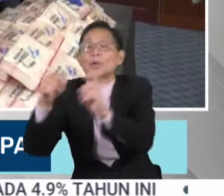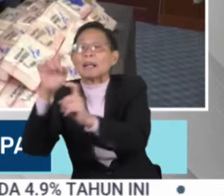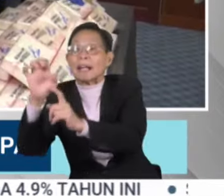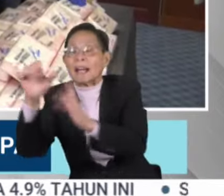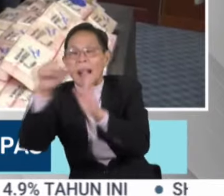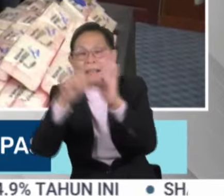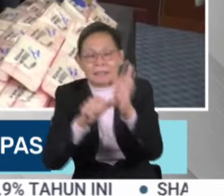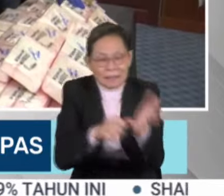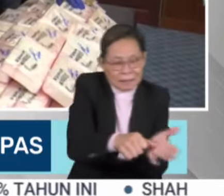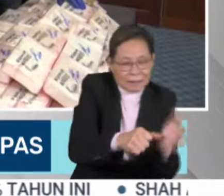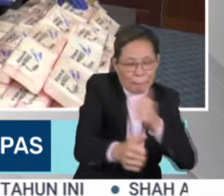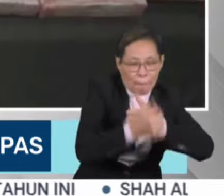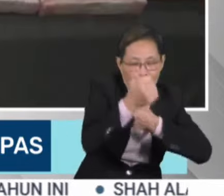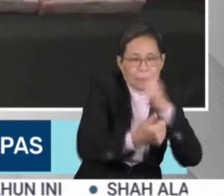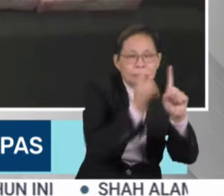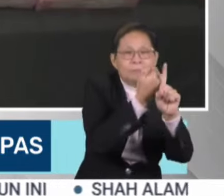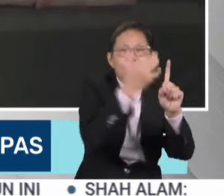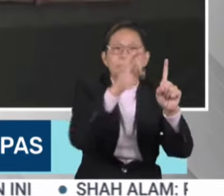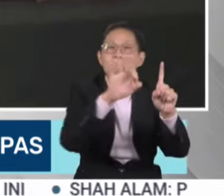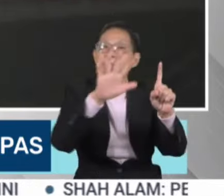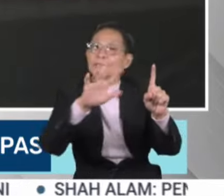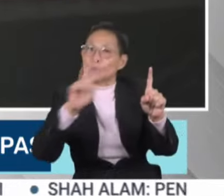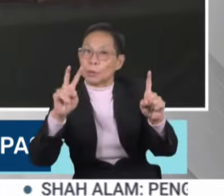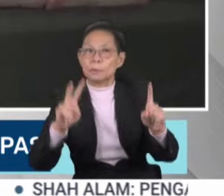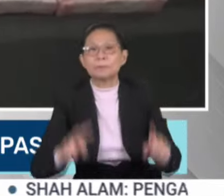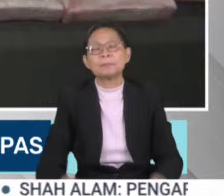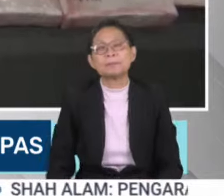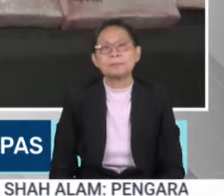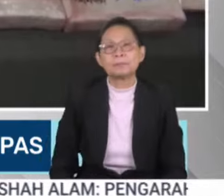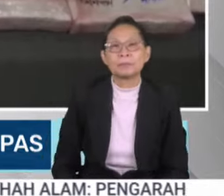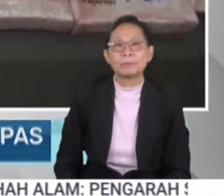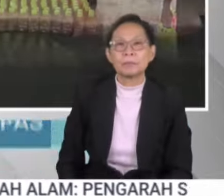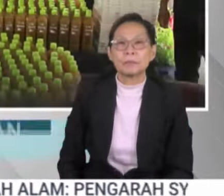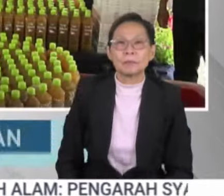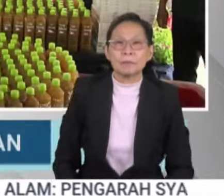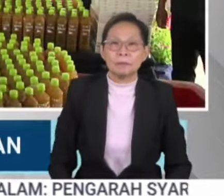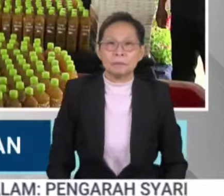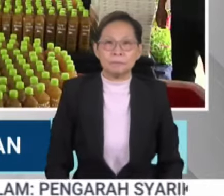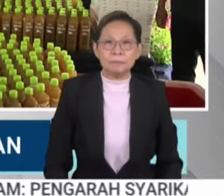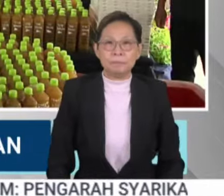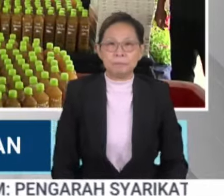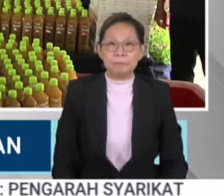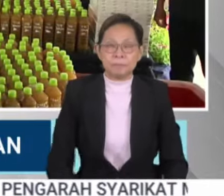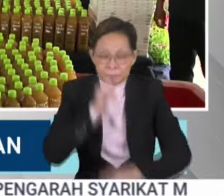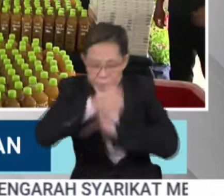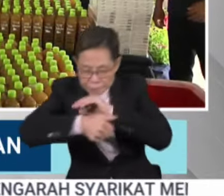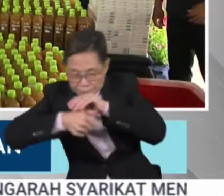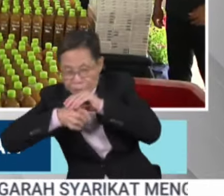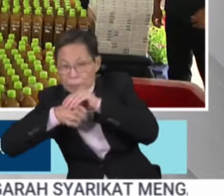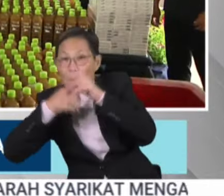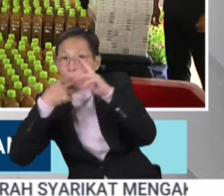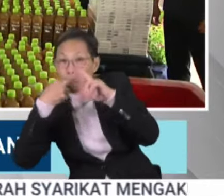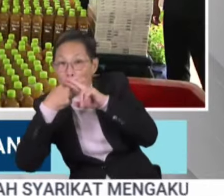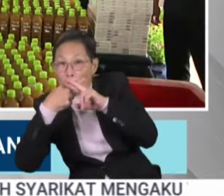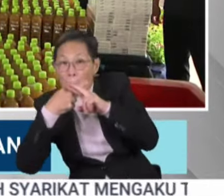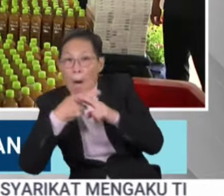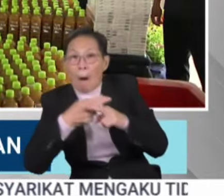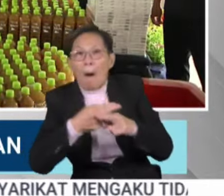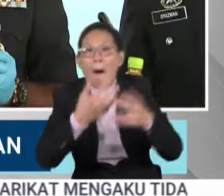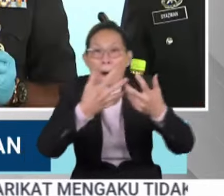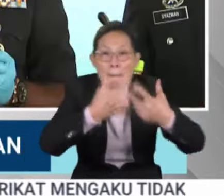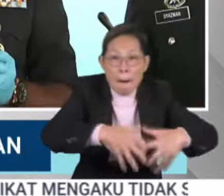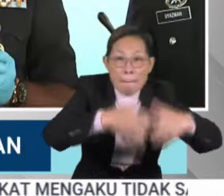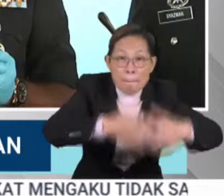39B(1)(a) Akta Dadah Berbahaya 1952. Berselindung di sebalik perusahaan